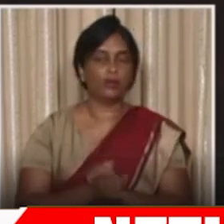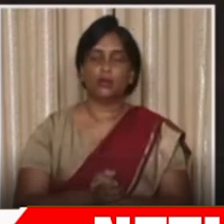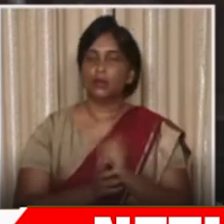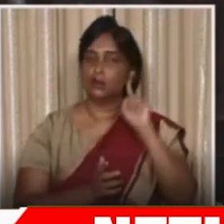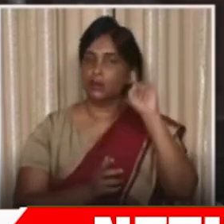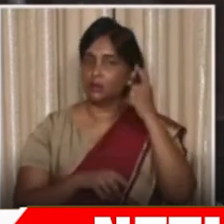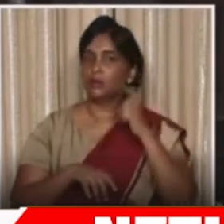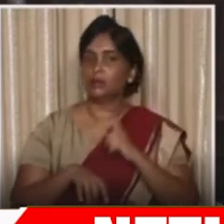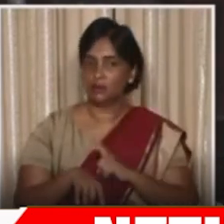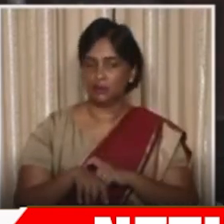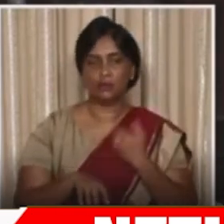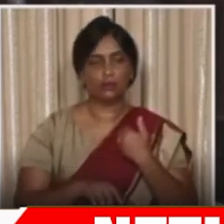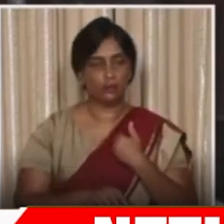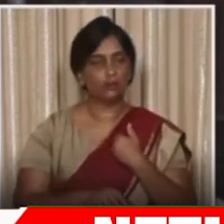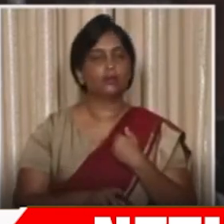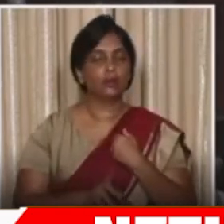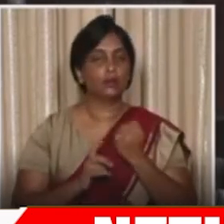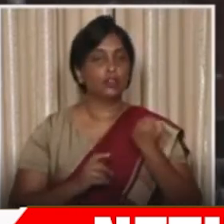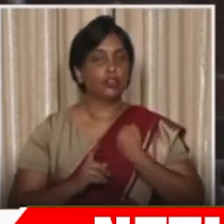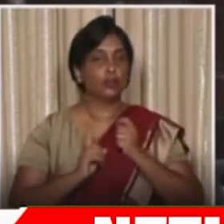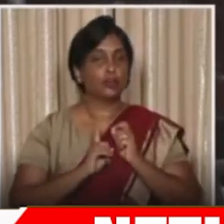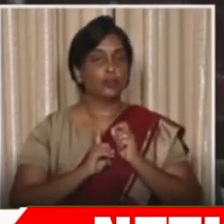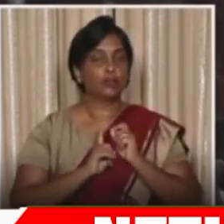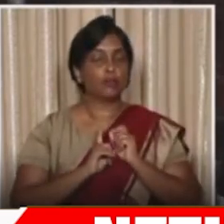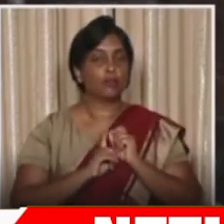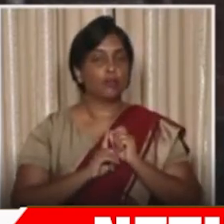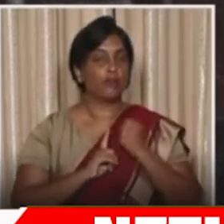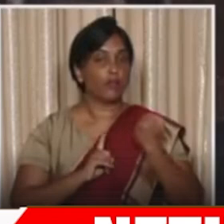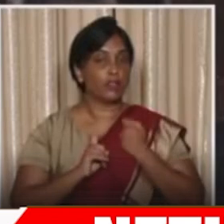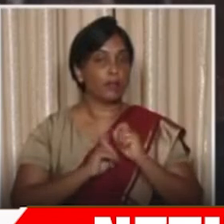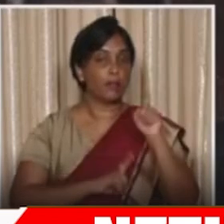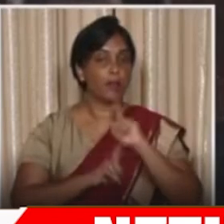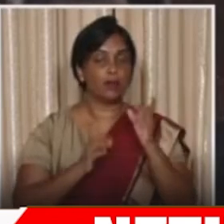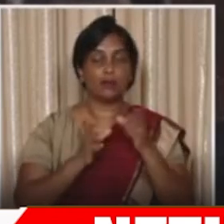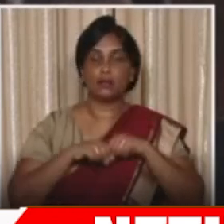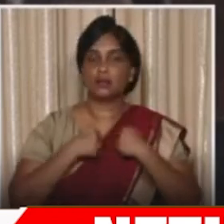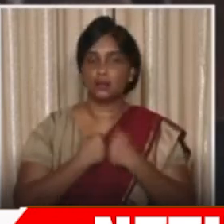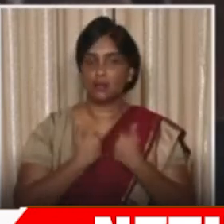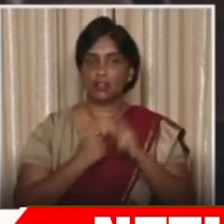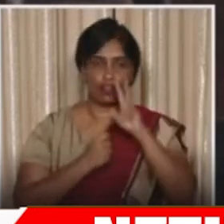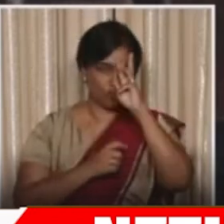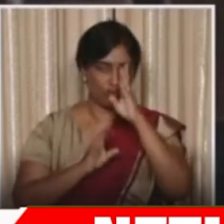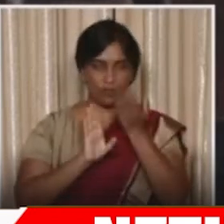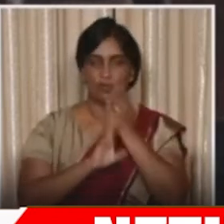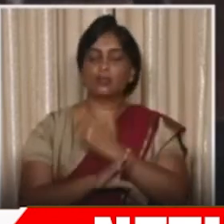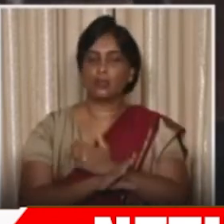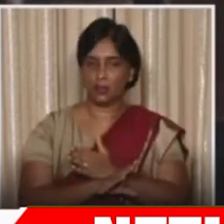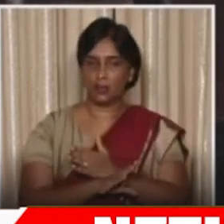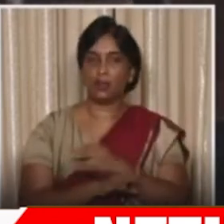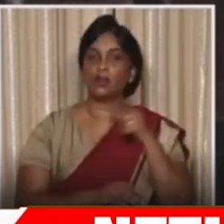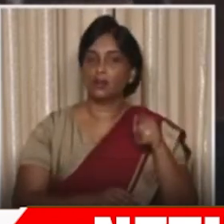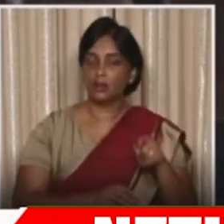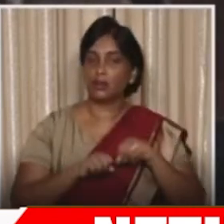පළවෙනි වතාවට අපි වෛද්‍ය පාර්ලිමේන්තු මන්ත්‍රීවරුන්ගේ සංසදයක් නිර්මාණය කරගනු ලැබුවා මීට සති කිහිපයකට පෙර